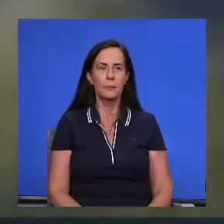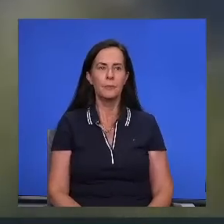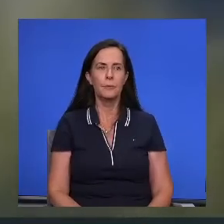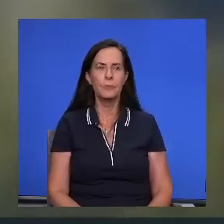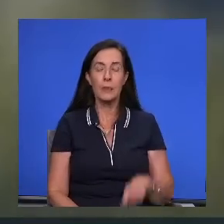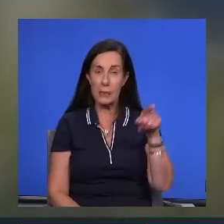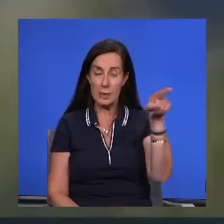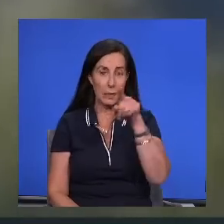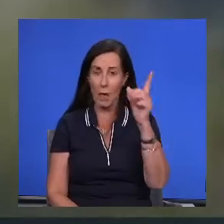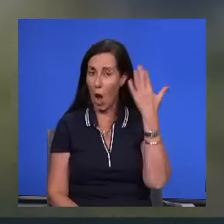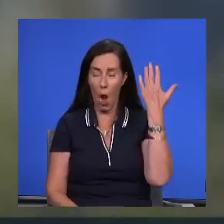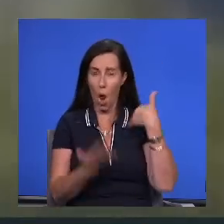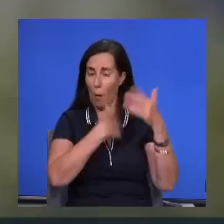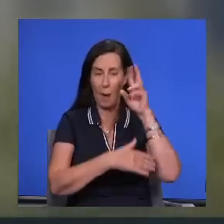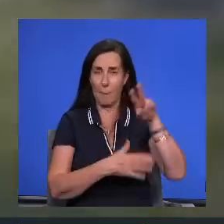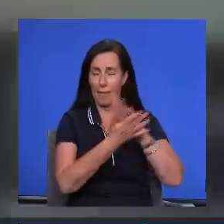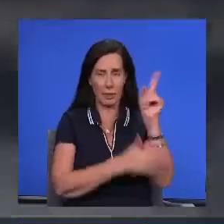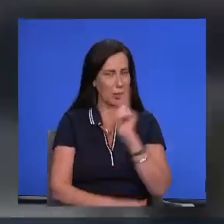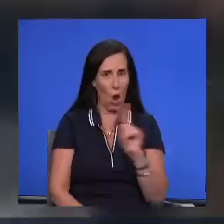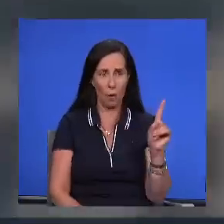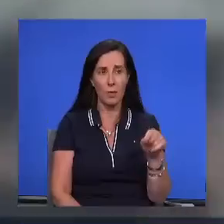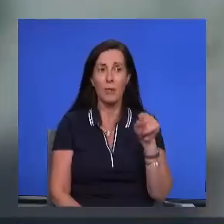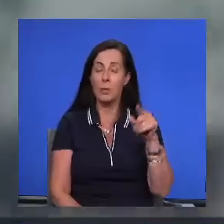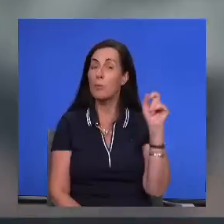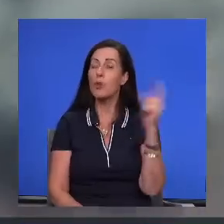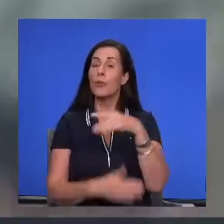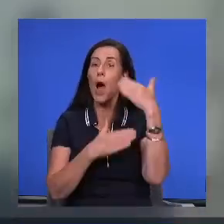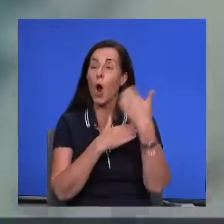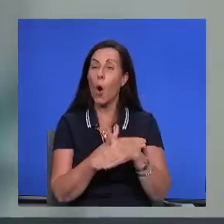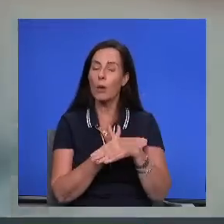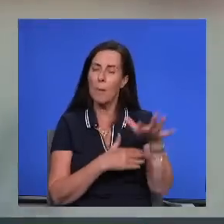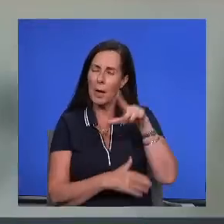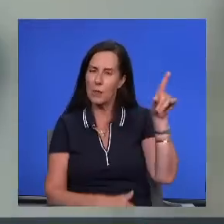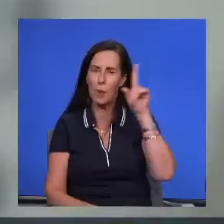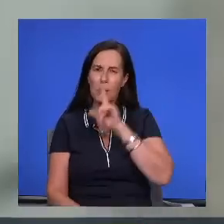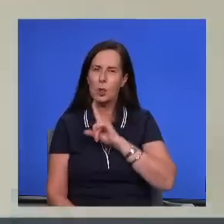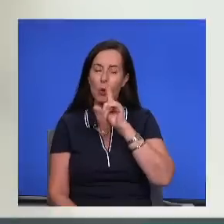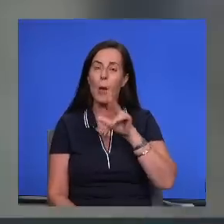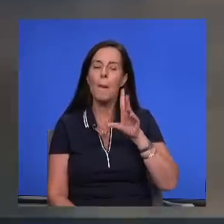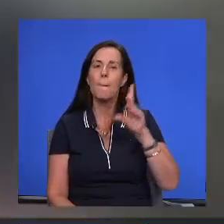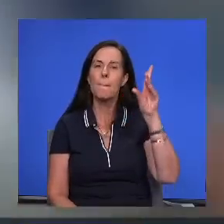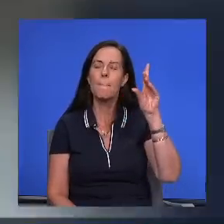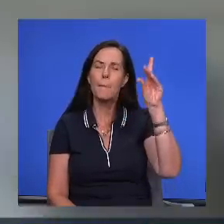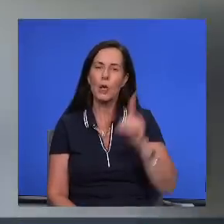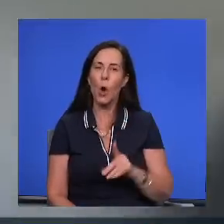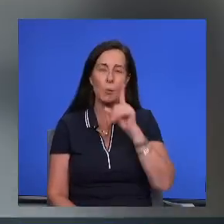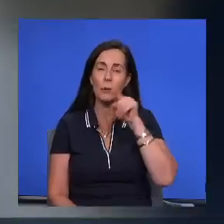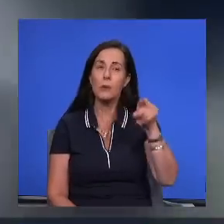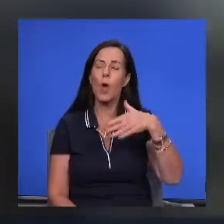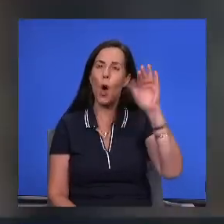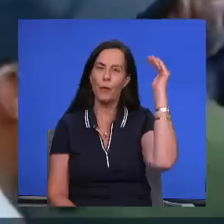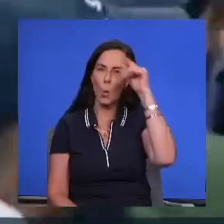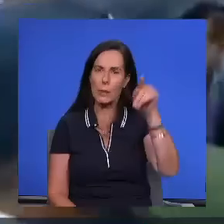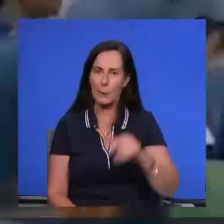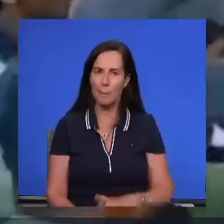התיעודים האלה אינם משנת 2011, אלא מהשבוע האחרון במחוז סוידה בדרום סוריה, המעוז של העדה הדרוזית.